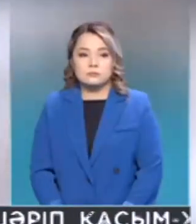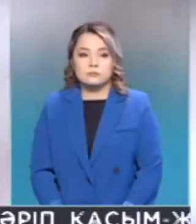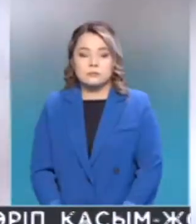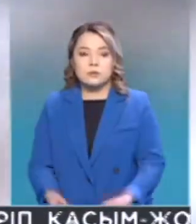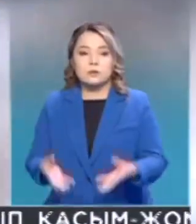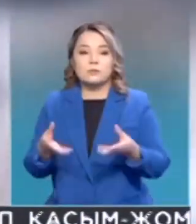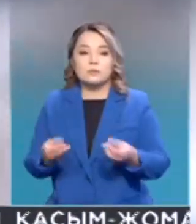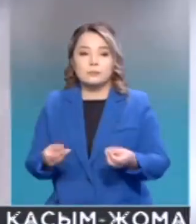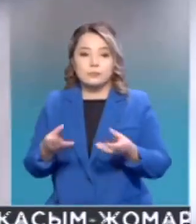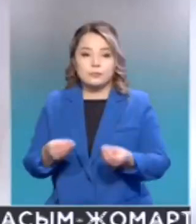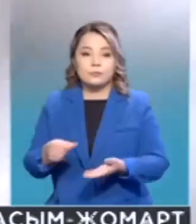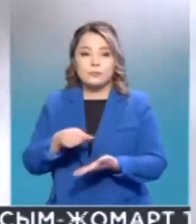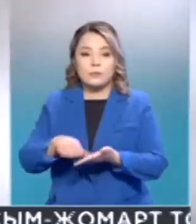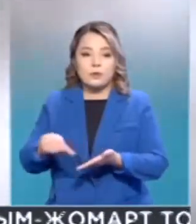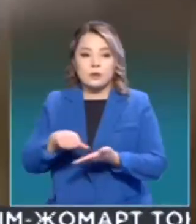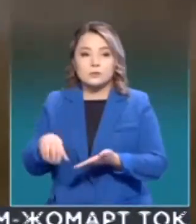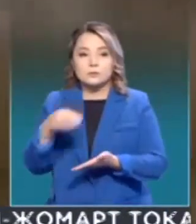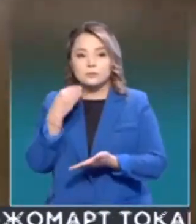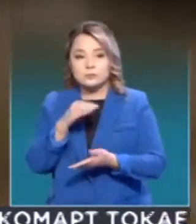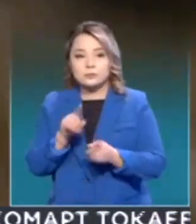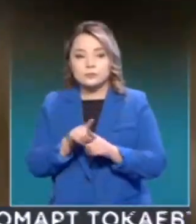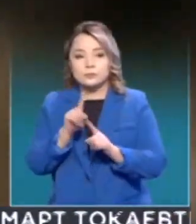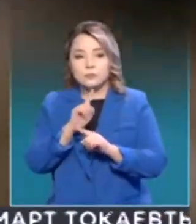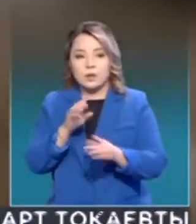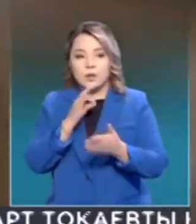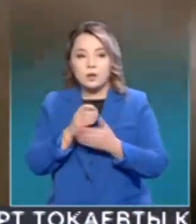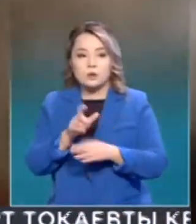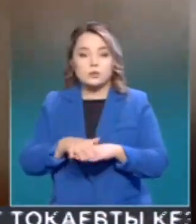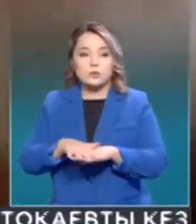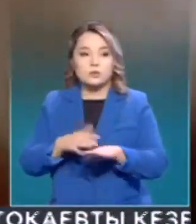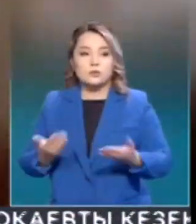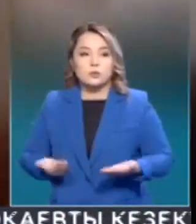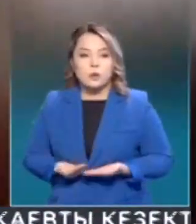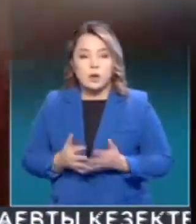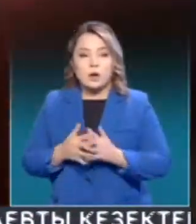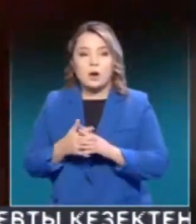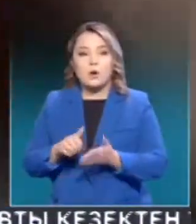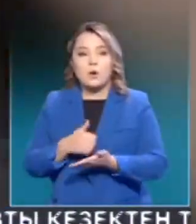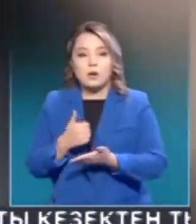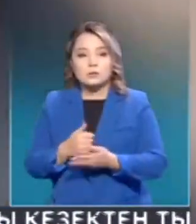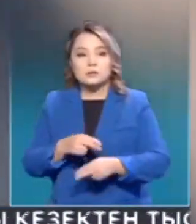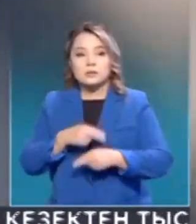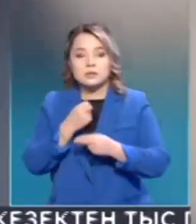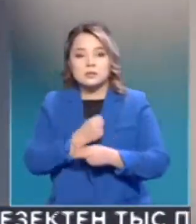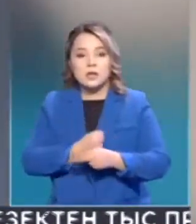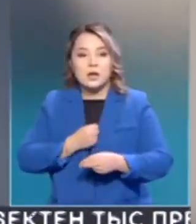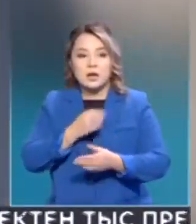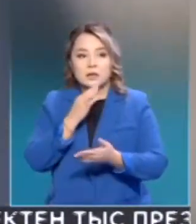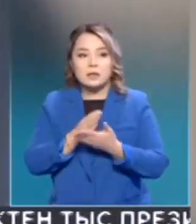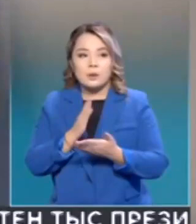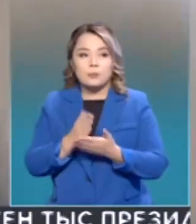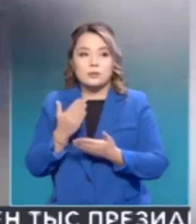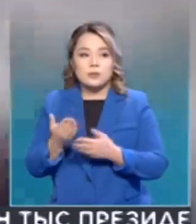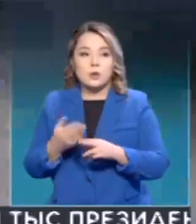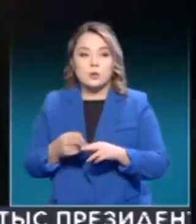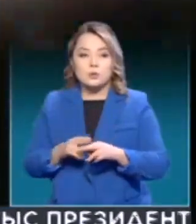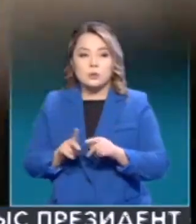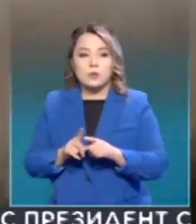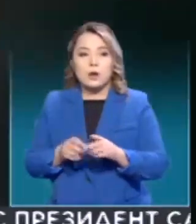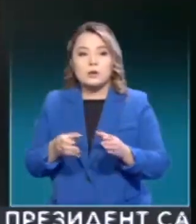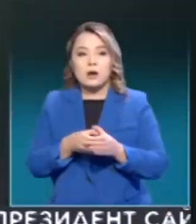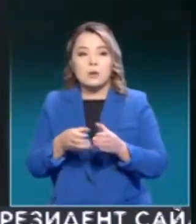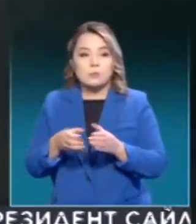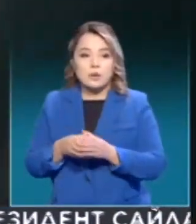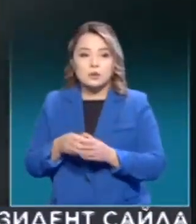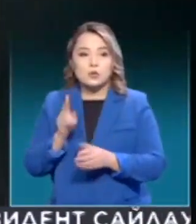Дымқыл жерге салған асфальттың сапасы болмайтынын тұрғындар ауыл әкіміне де ескертіп, наразылықтарын білдірген нәтижесінде мердігер